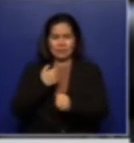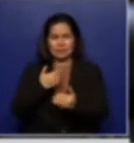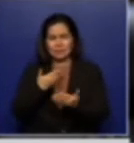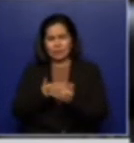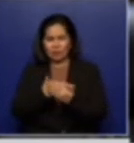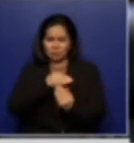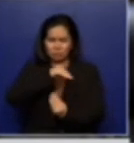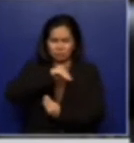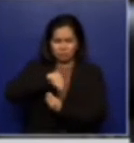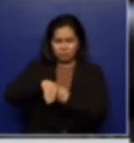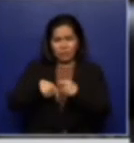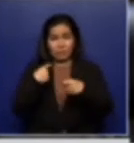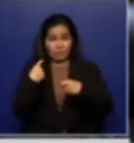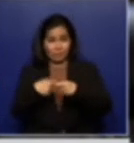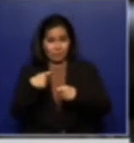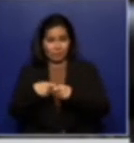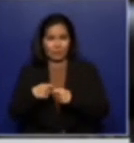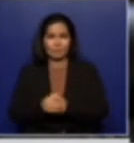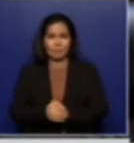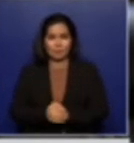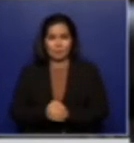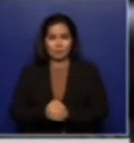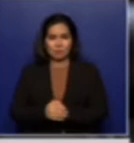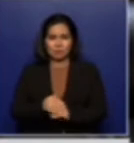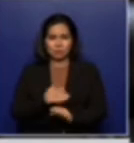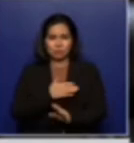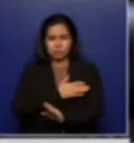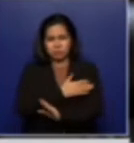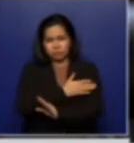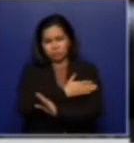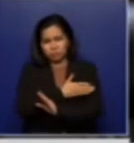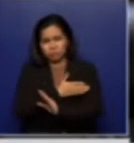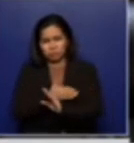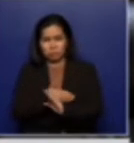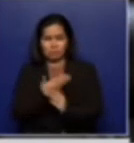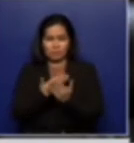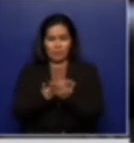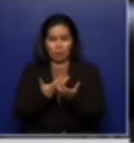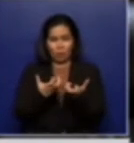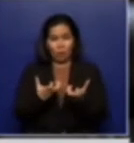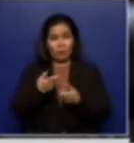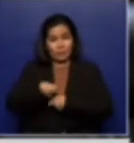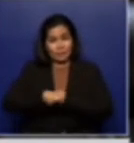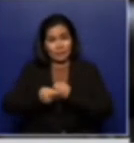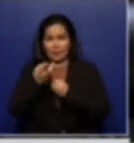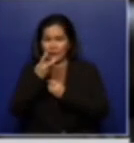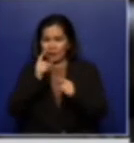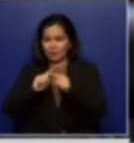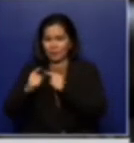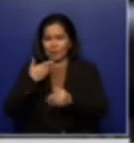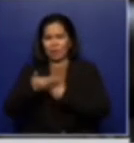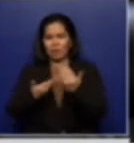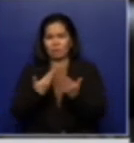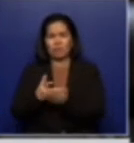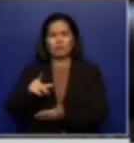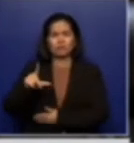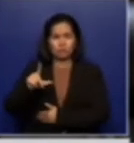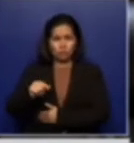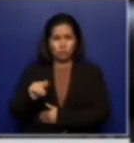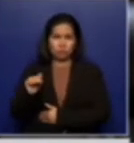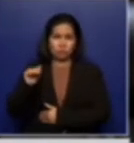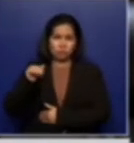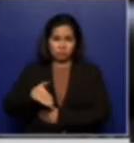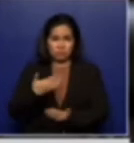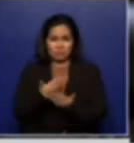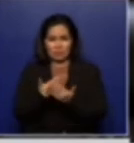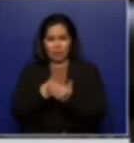กินครับท่านประธานตลอดระยะเวลาที่ผ่านมาราคาพืชผลทางการเกษตรก็ตกต่ำต้นทุนการ